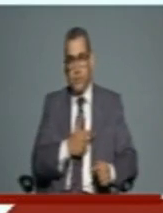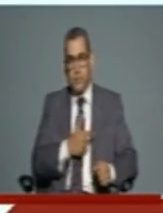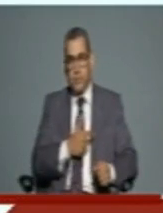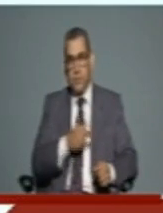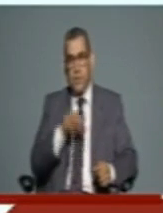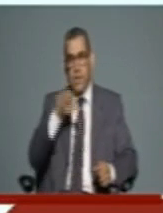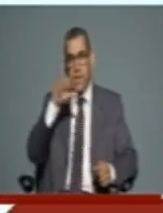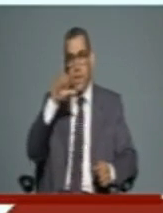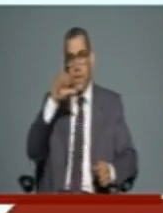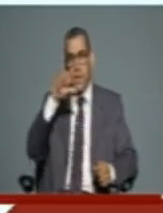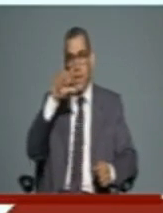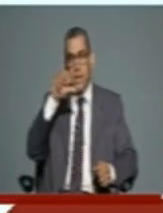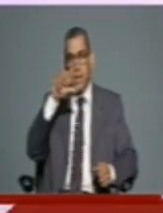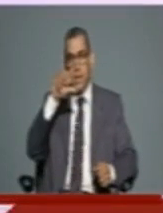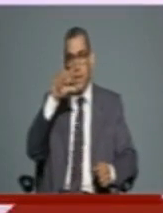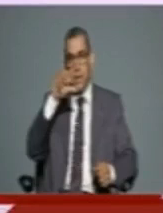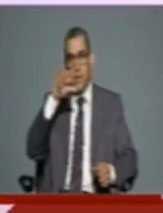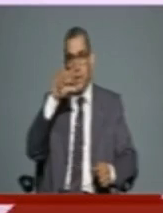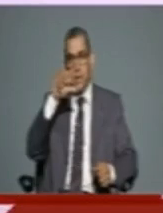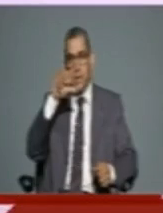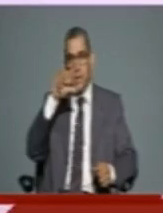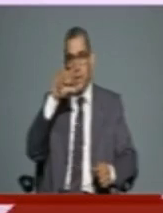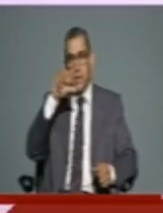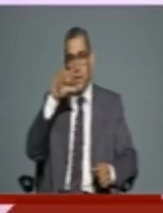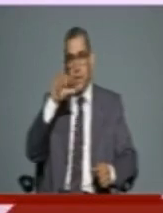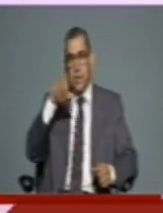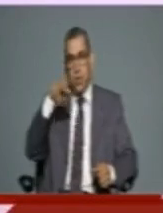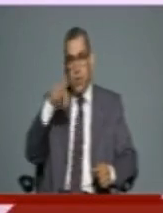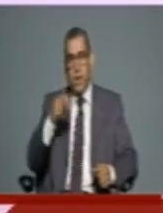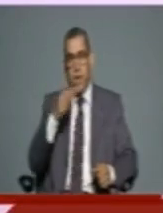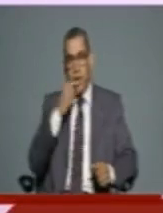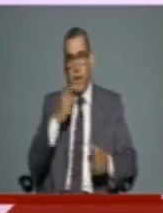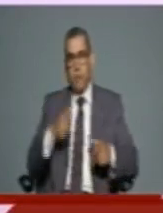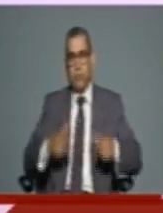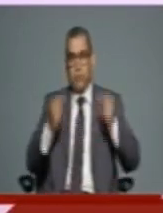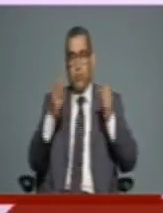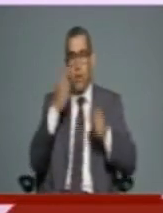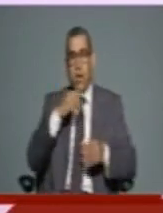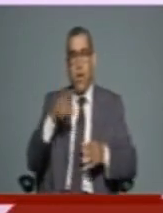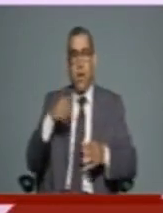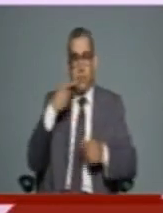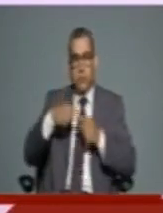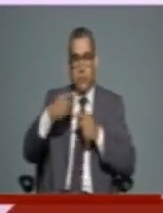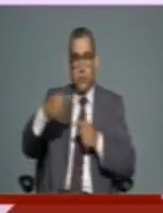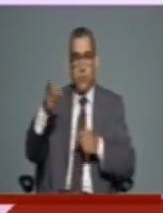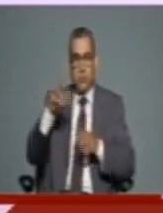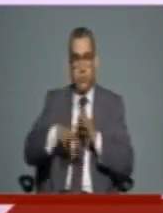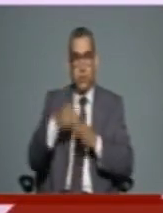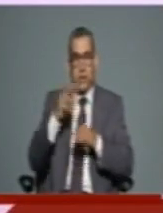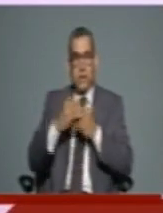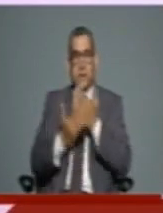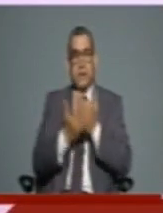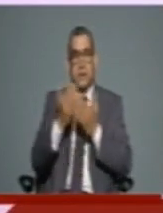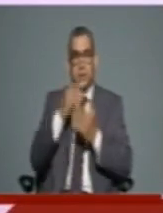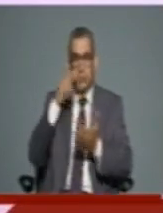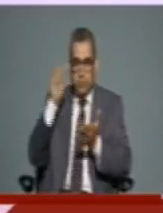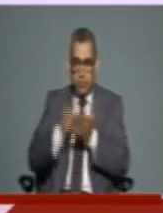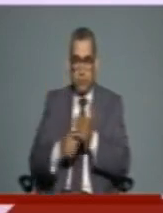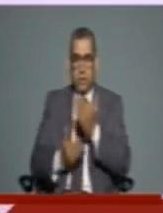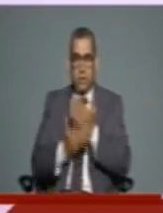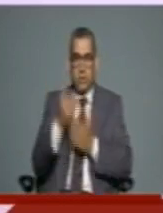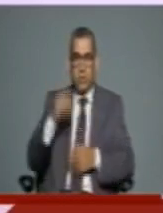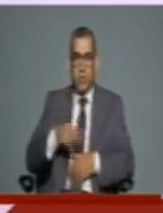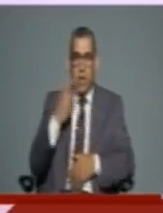89، لو انا مش شايف صح. بالإضافة ان هناك مرحلة جديدة تم اعتمادها من الدعم